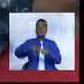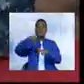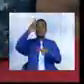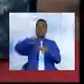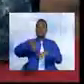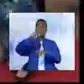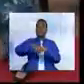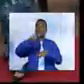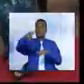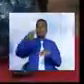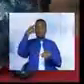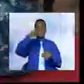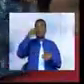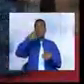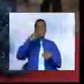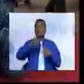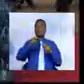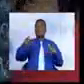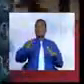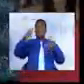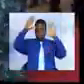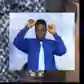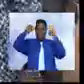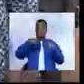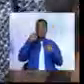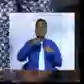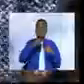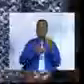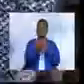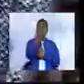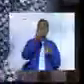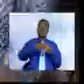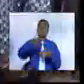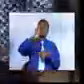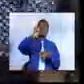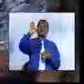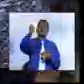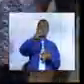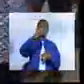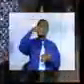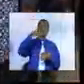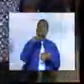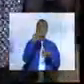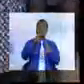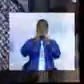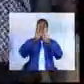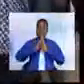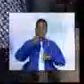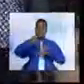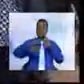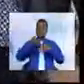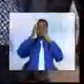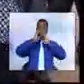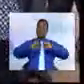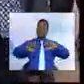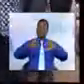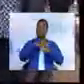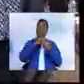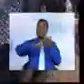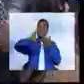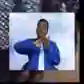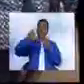paroles fortes pour panser les plaies. Le chef de l'État qui était ce matin à Béomi pour une fois encore exhorter les populations à la paix et